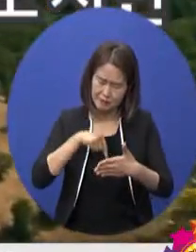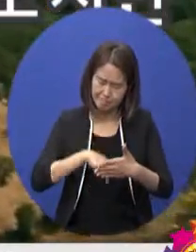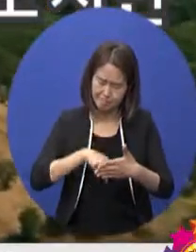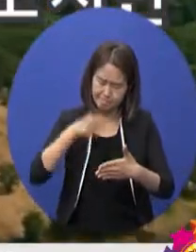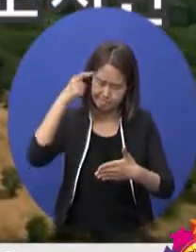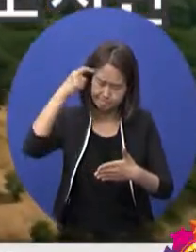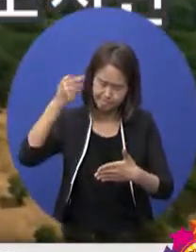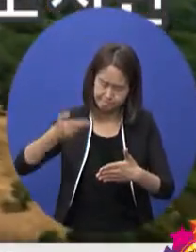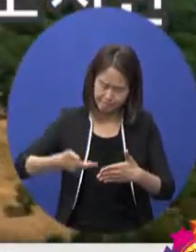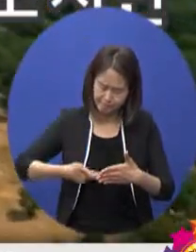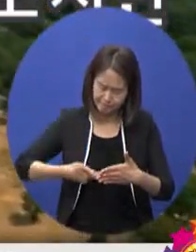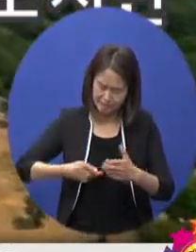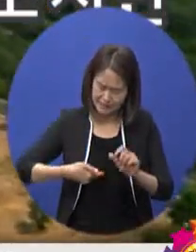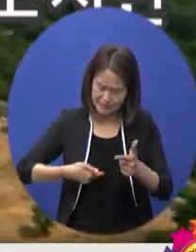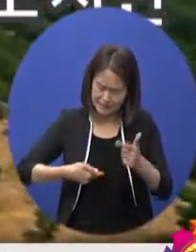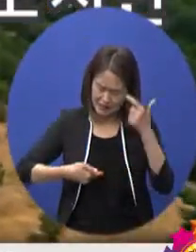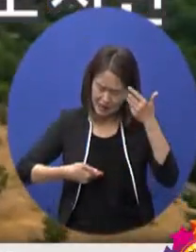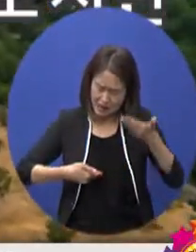만번이고